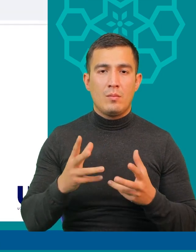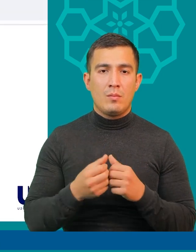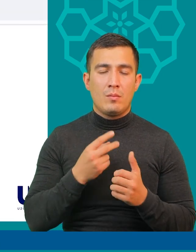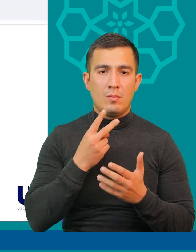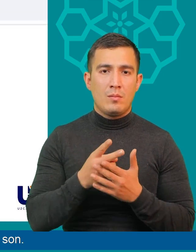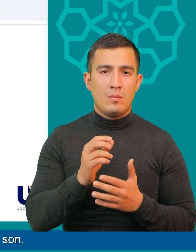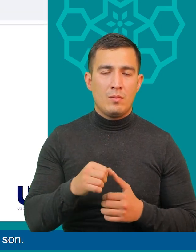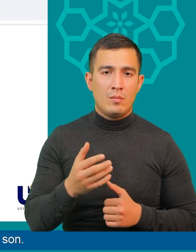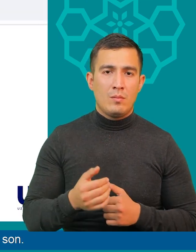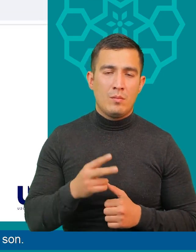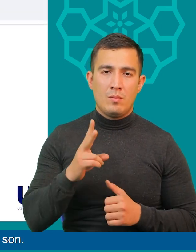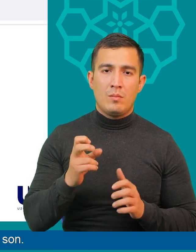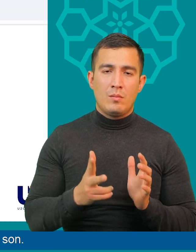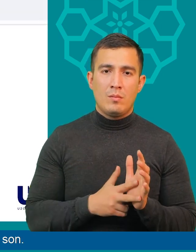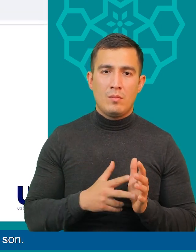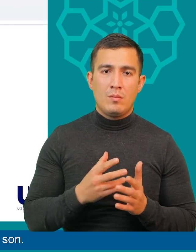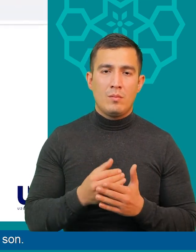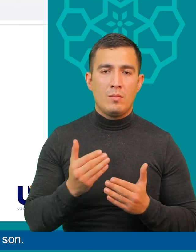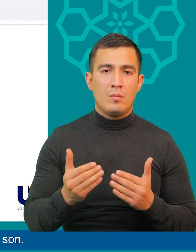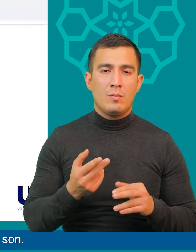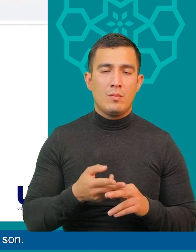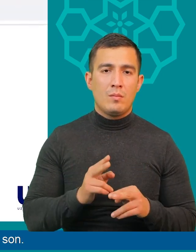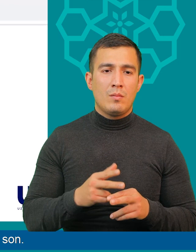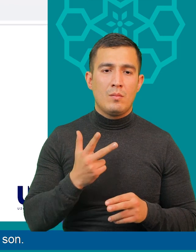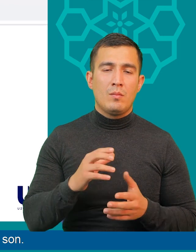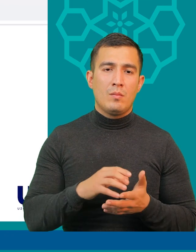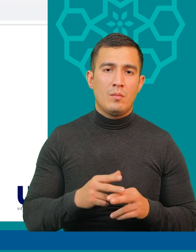mumkin. 28 3 xonali juft son, 3